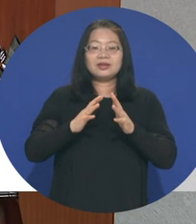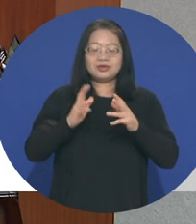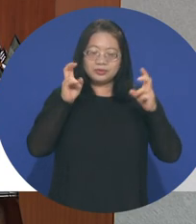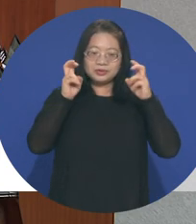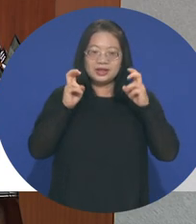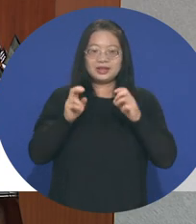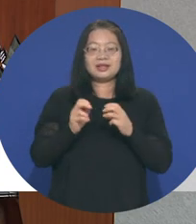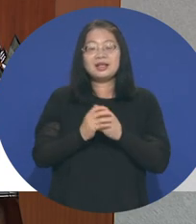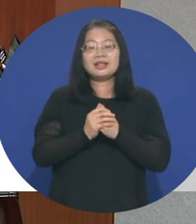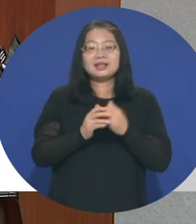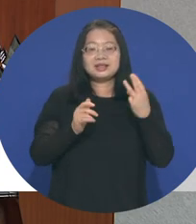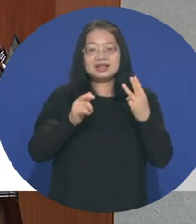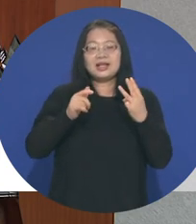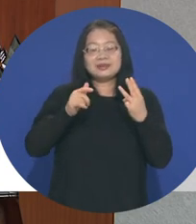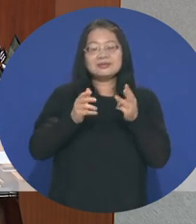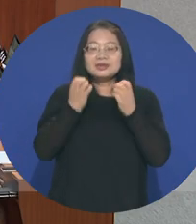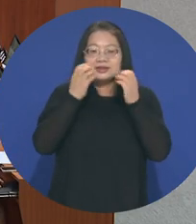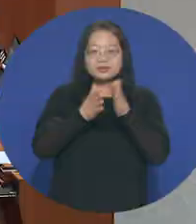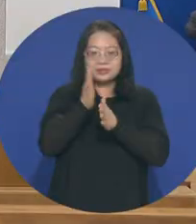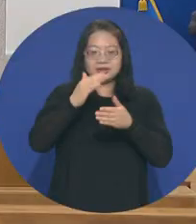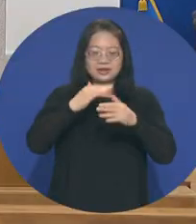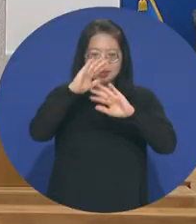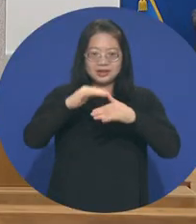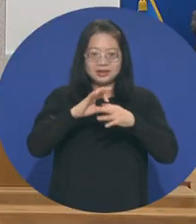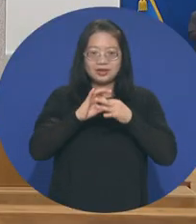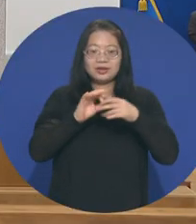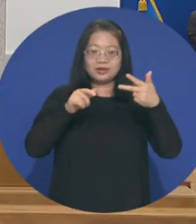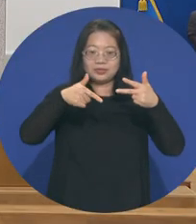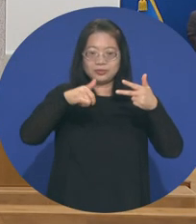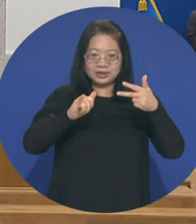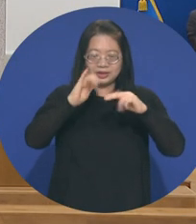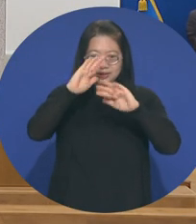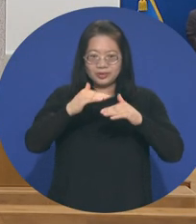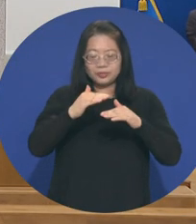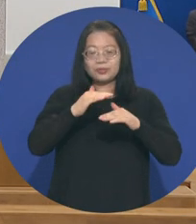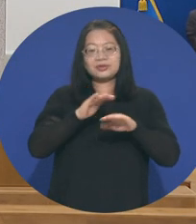결정 요청 규탄 결의안 등 총 일개의 안건이 처리됐습니다